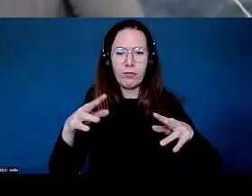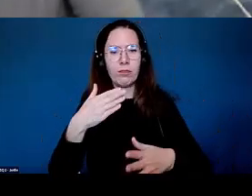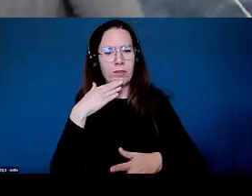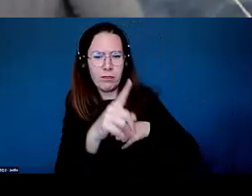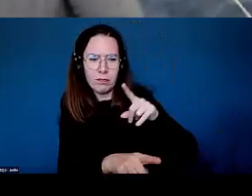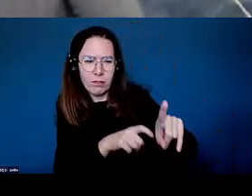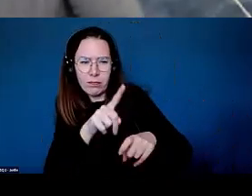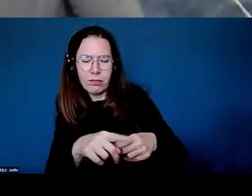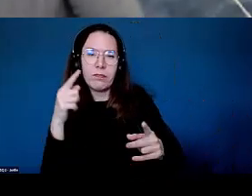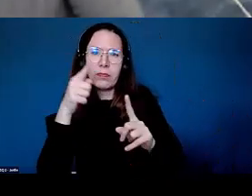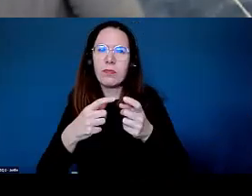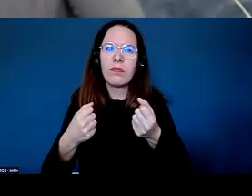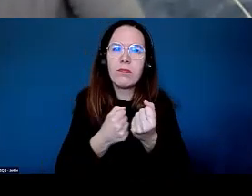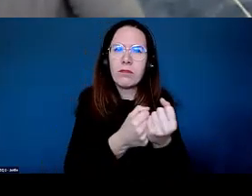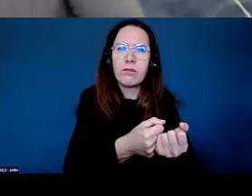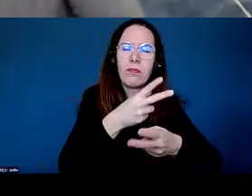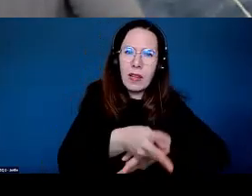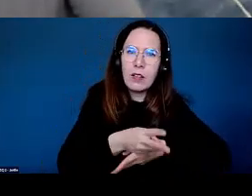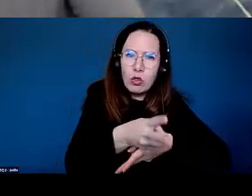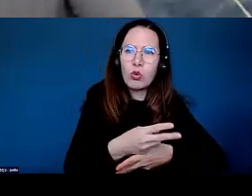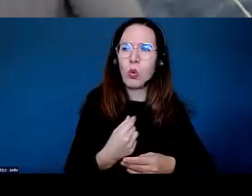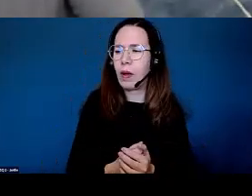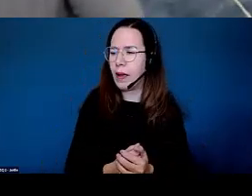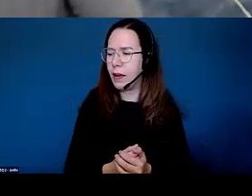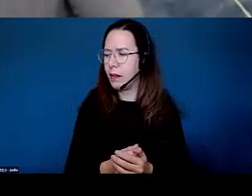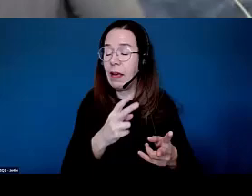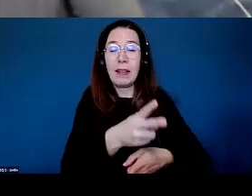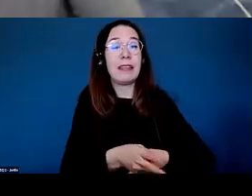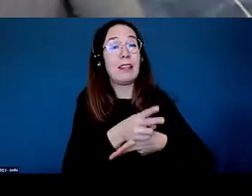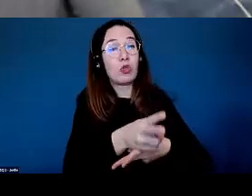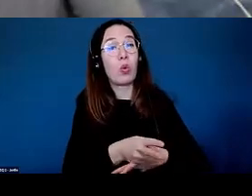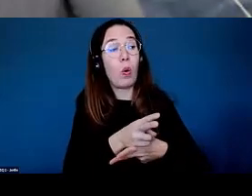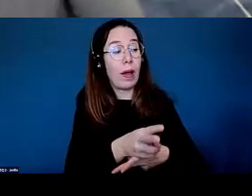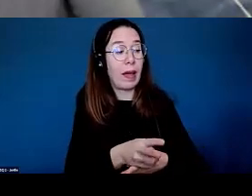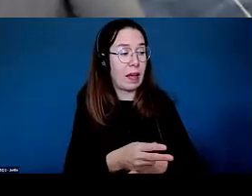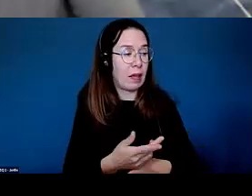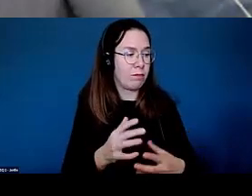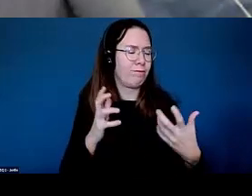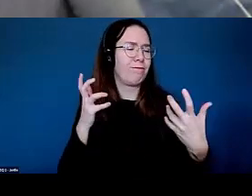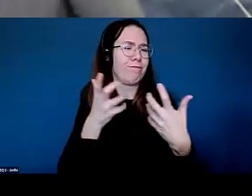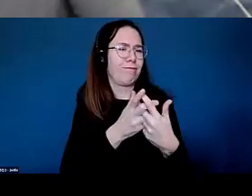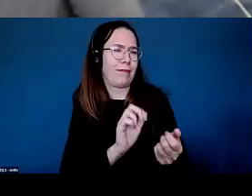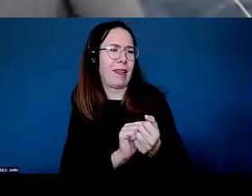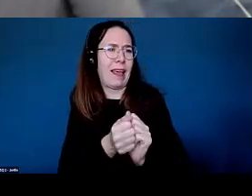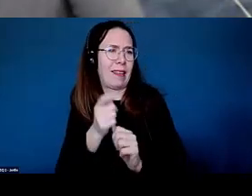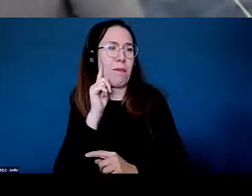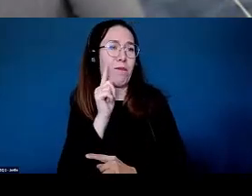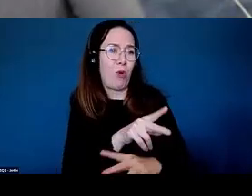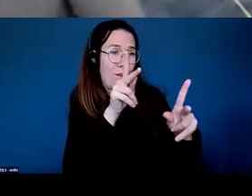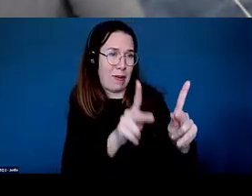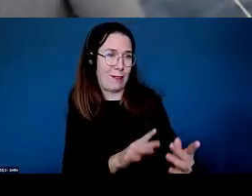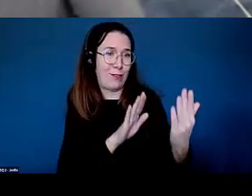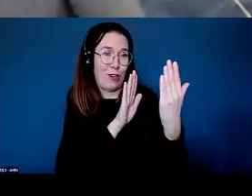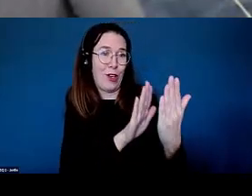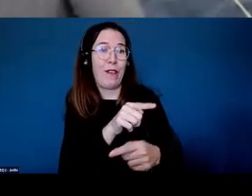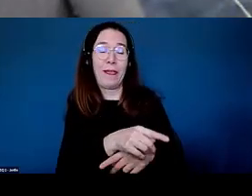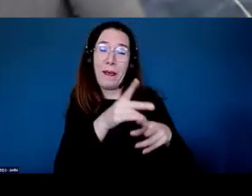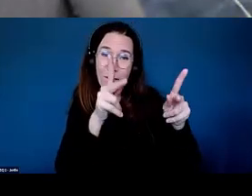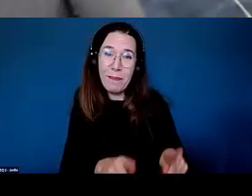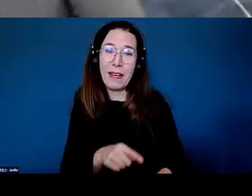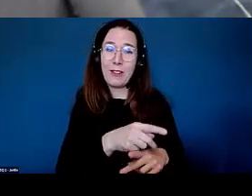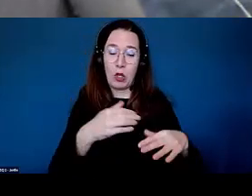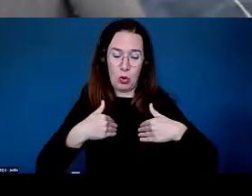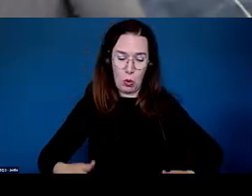bonnes questions pour soutenir les soins, des soins qui seraient plus adaptés à la personne qui est en face de moi,